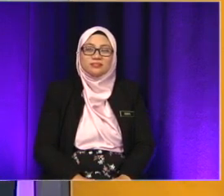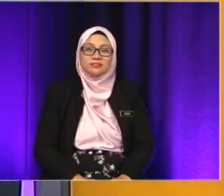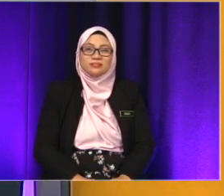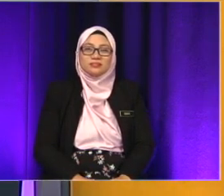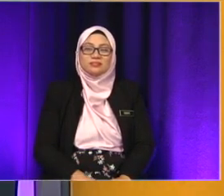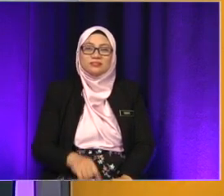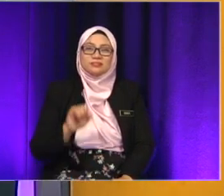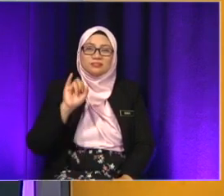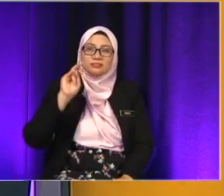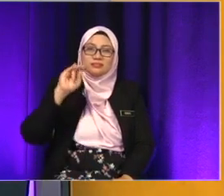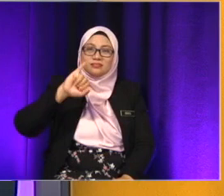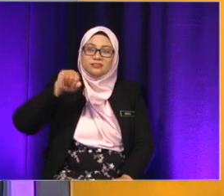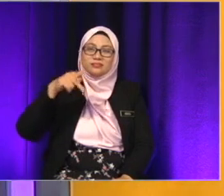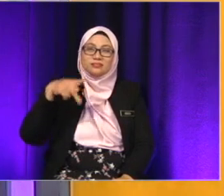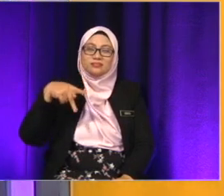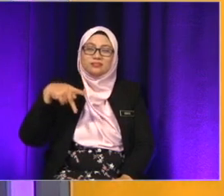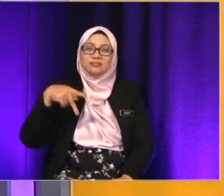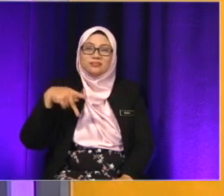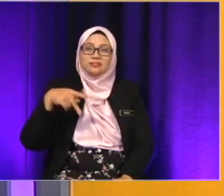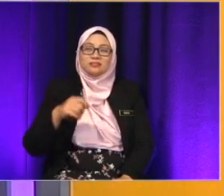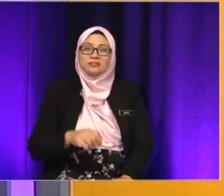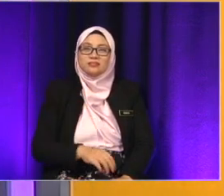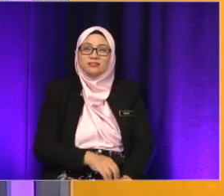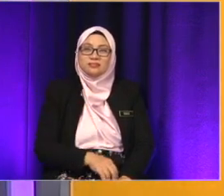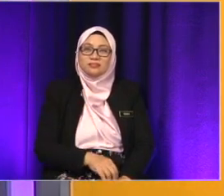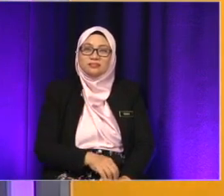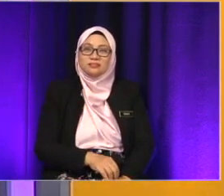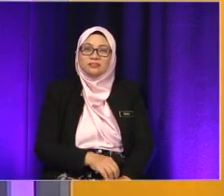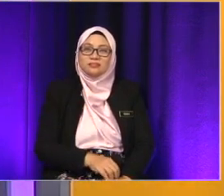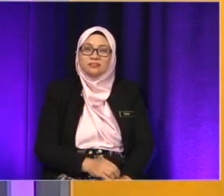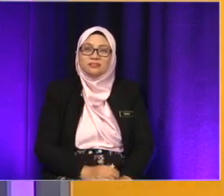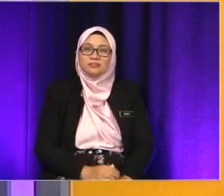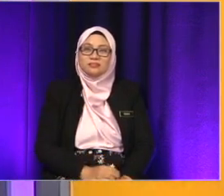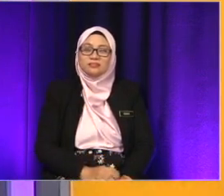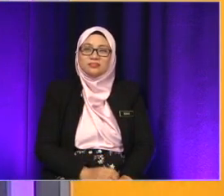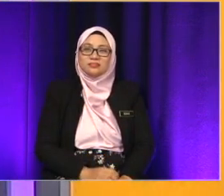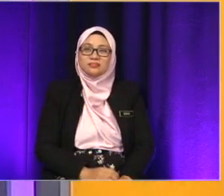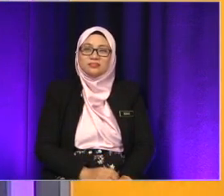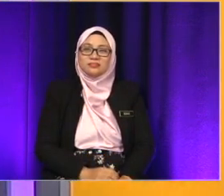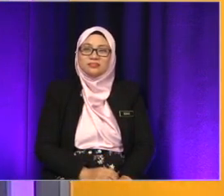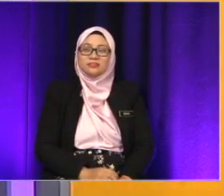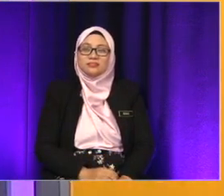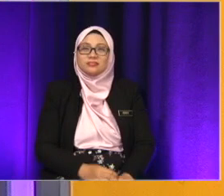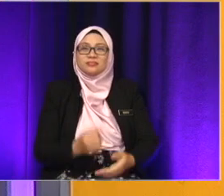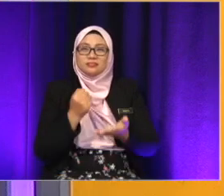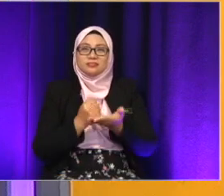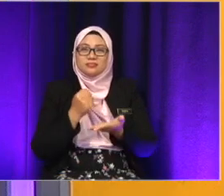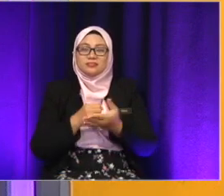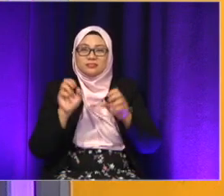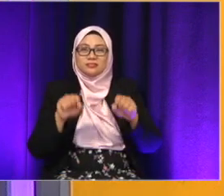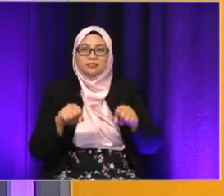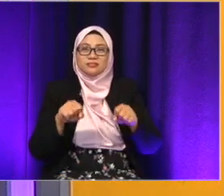kawalan injap sahala minta maaf. Kita panggil apa? Subhanallah, ni silinder ni dia boleh duduk macam-macam